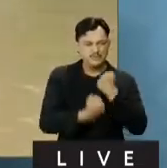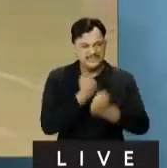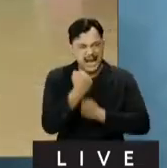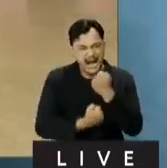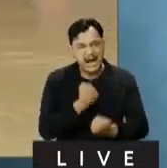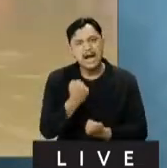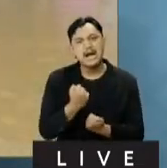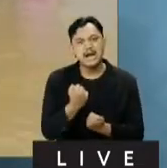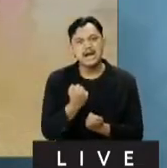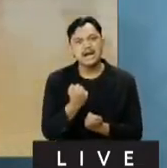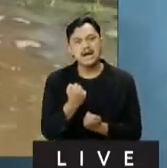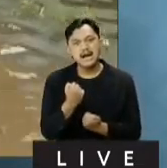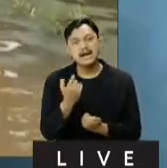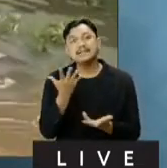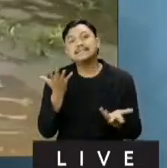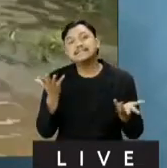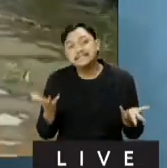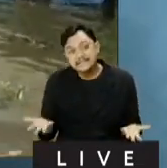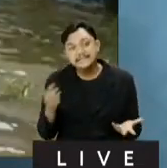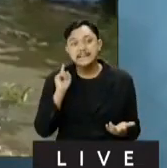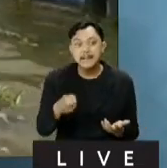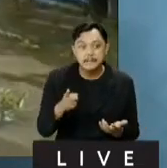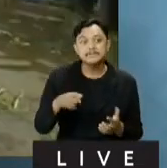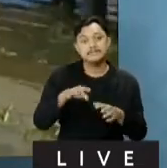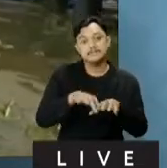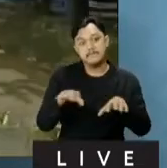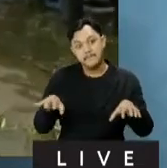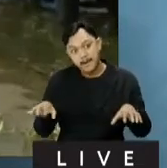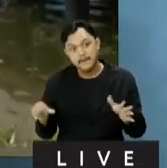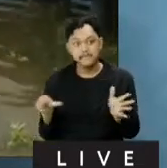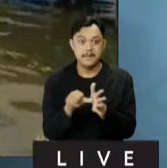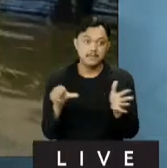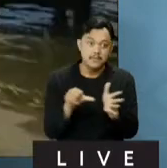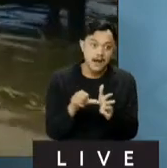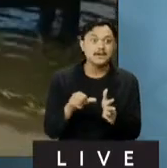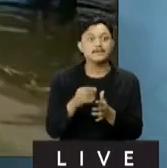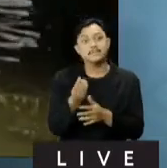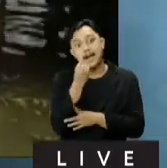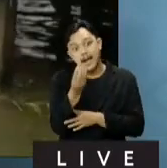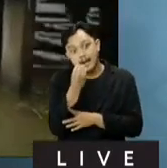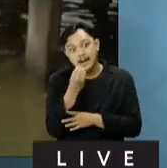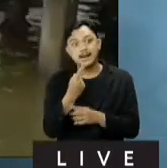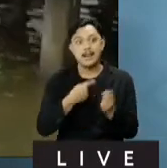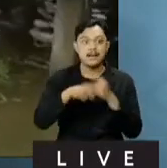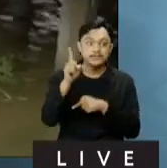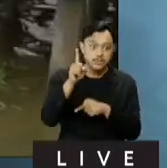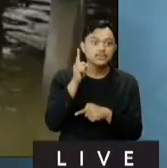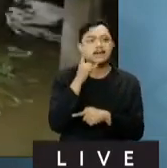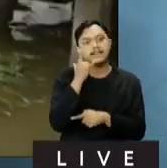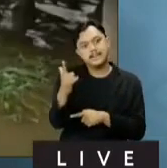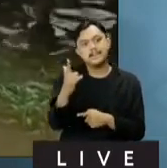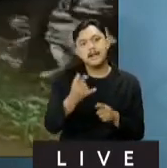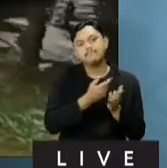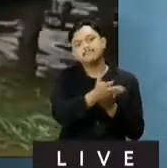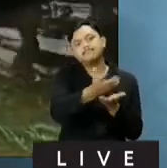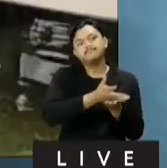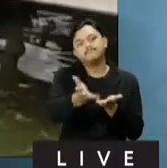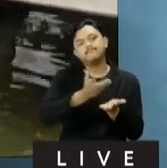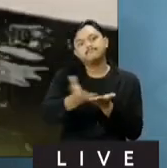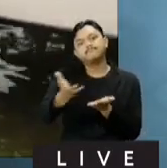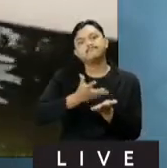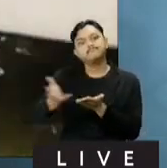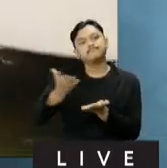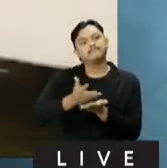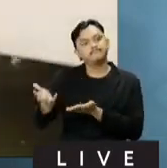Namun demikian logistik yang sifatnya bantuan makanan siap saji tetap didistribusikan kepada warga-warga